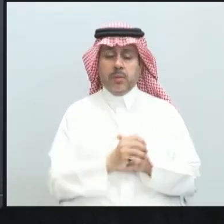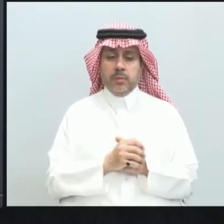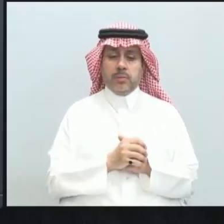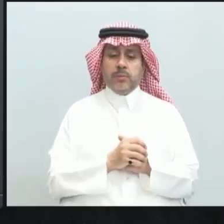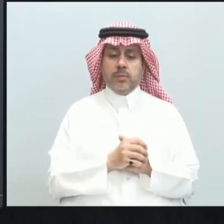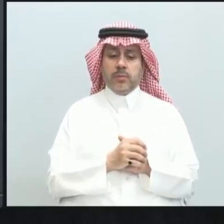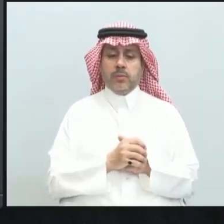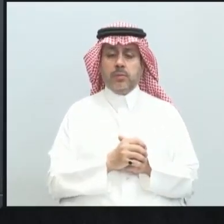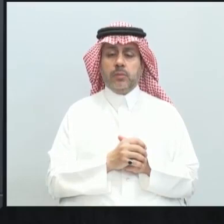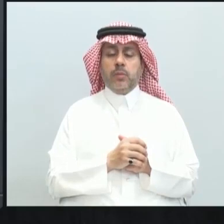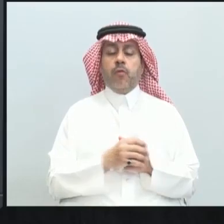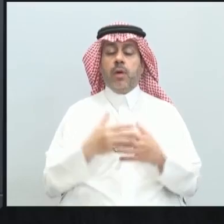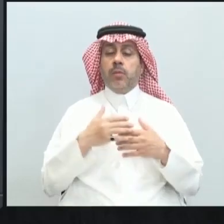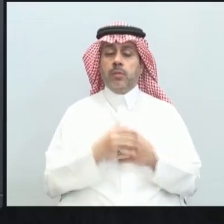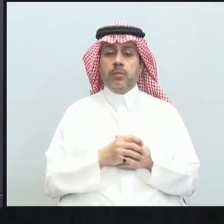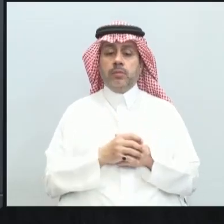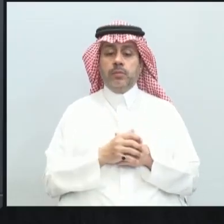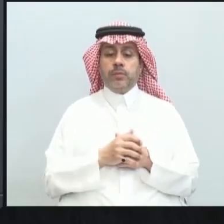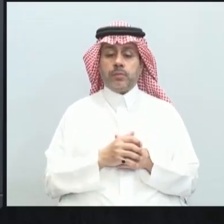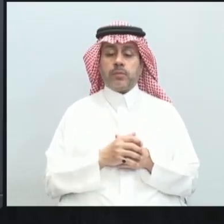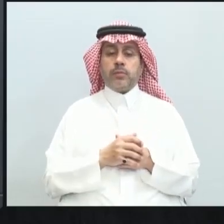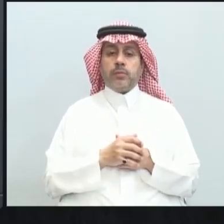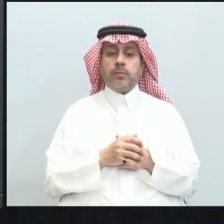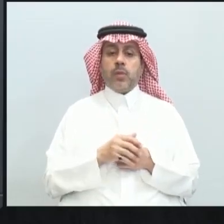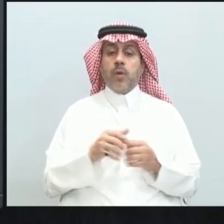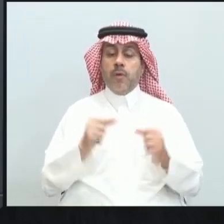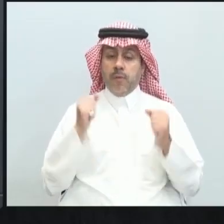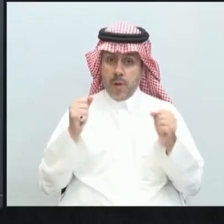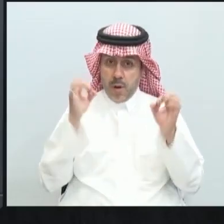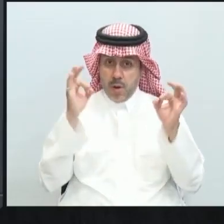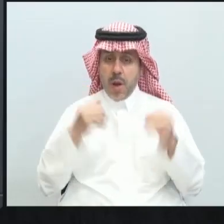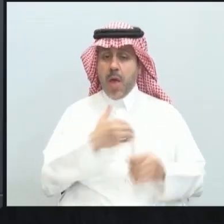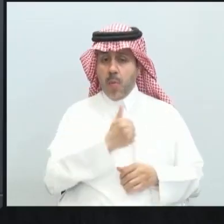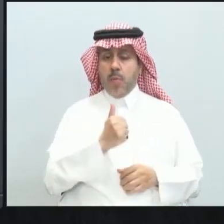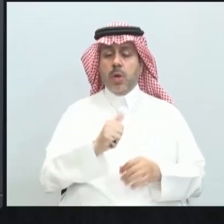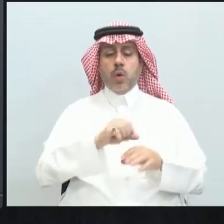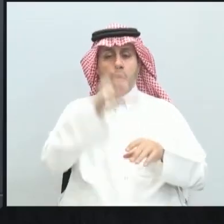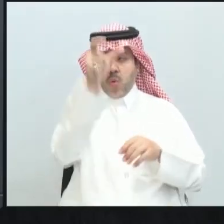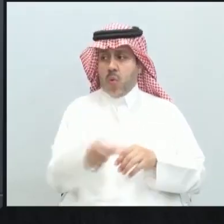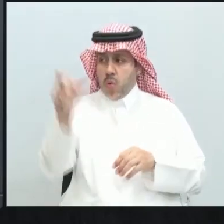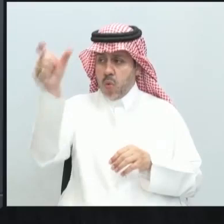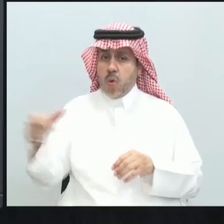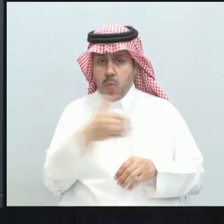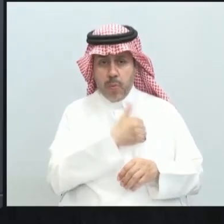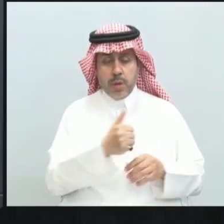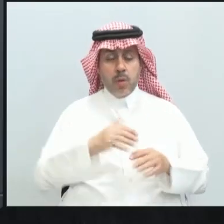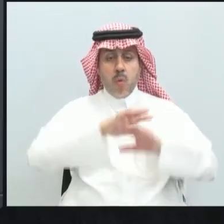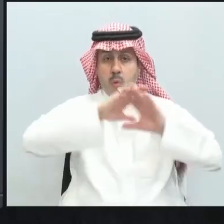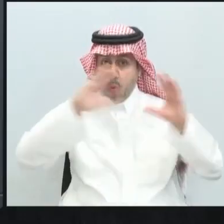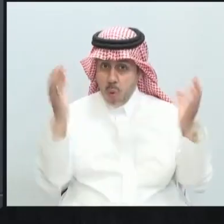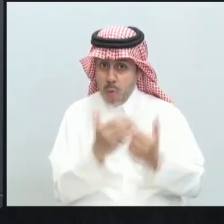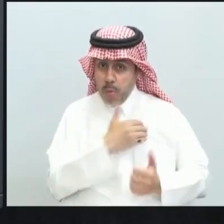فبذلك فليفرحوا هو خير مما يجمعون فحق لنا ايها الطلاب الطالبات ان نفرح جميعا